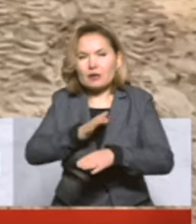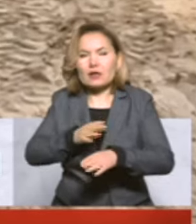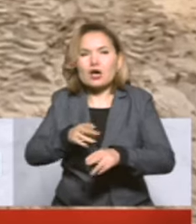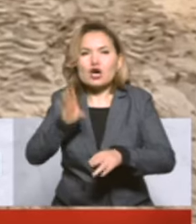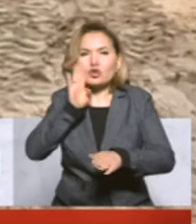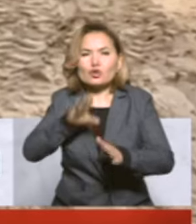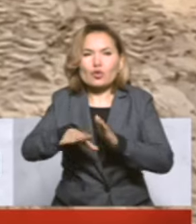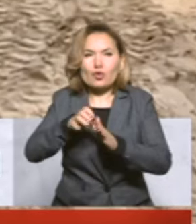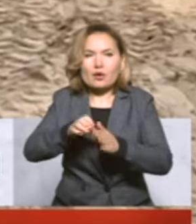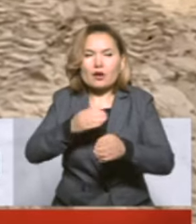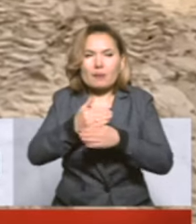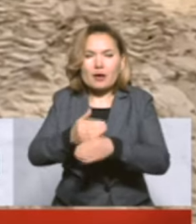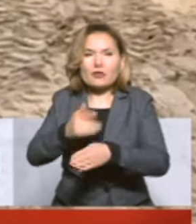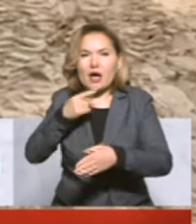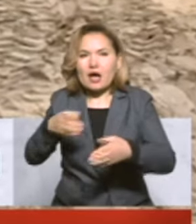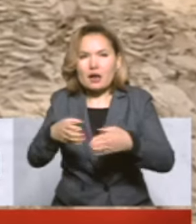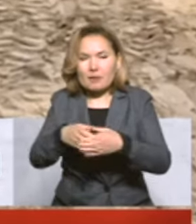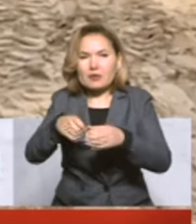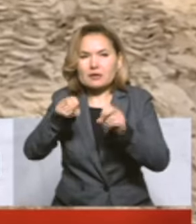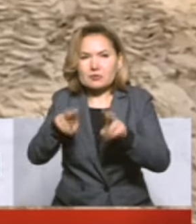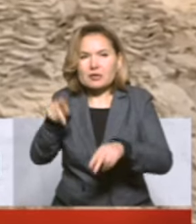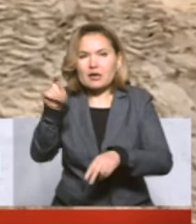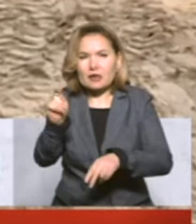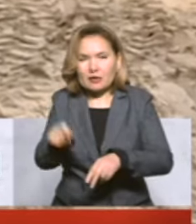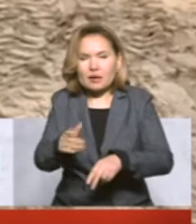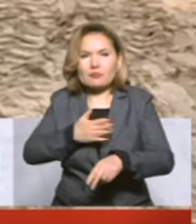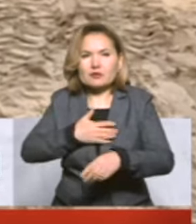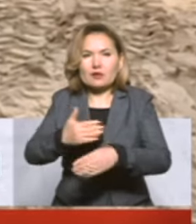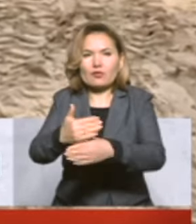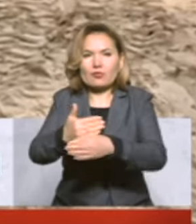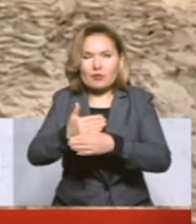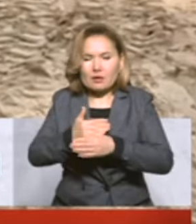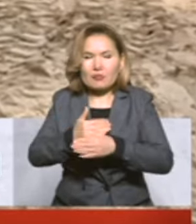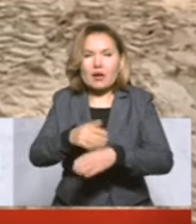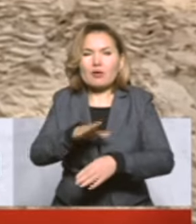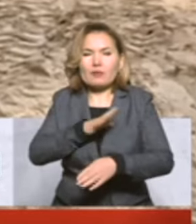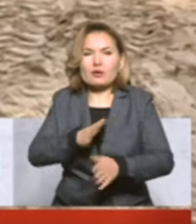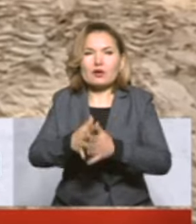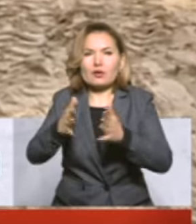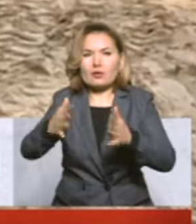25-12 әскери бөлімнің сарбаздарын жіберіп көмекке бізге елге.